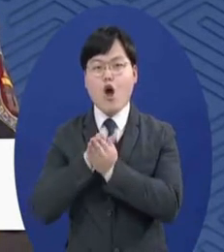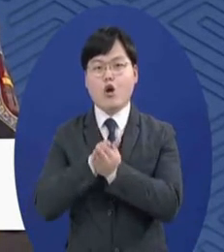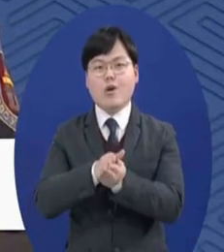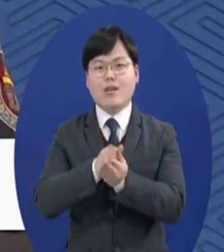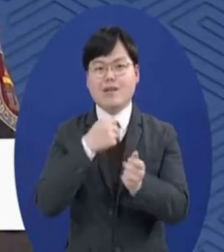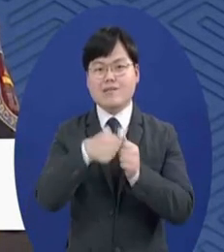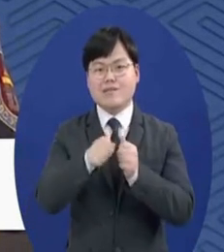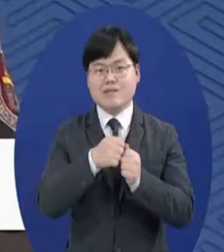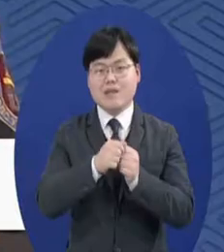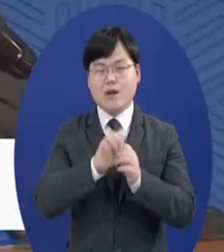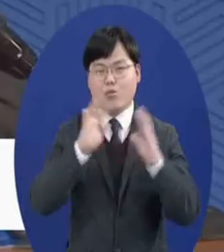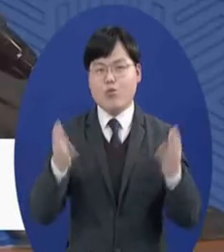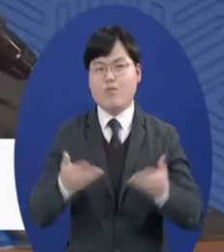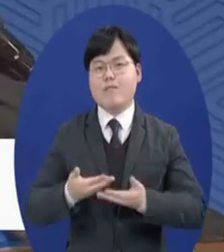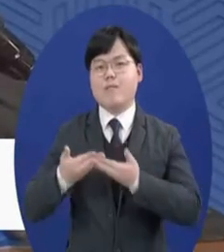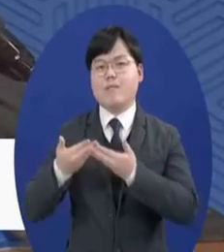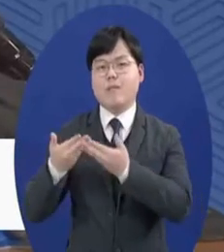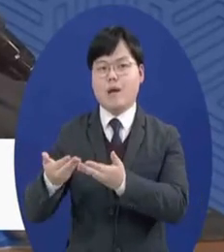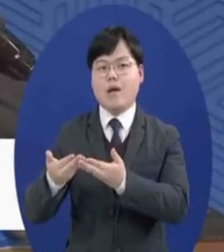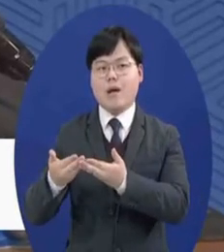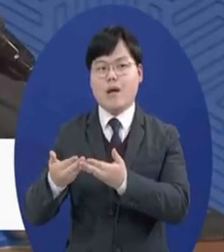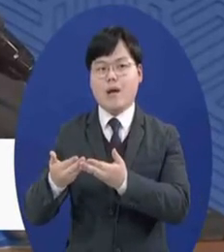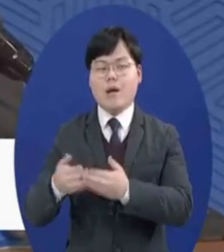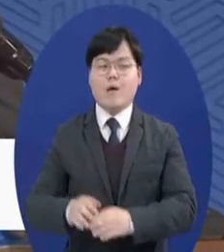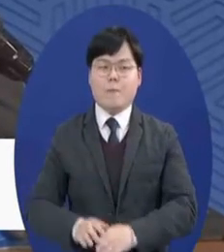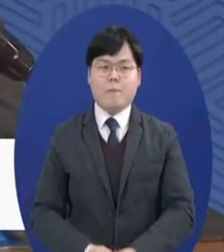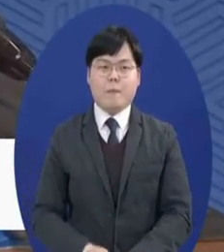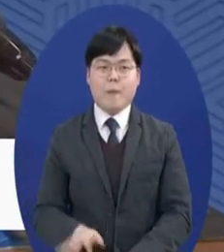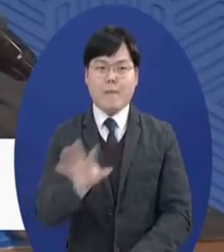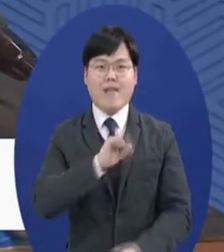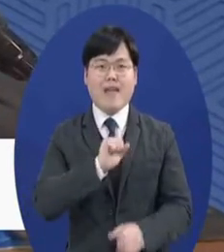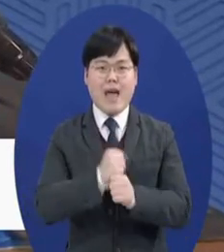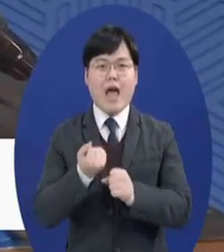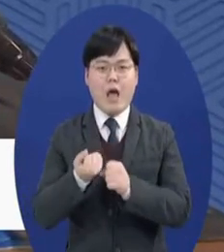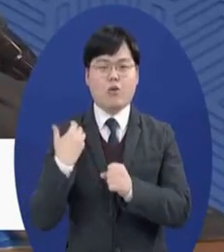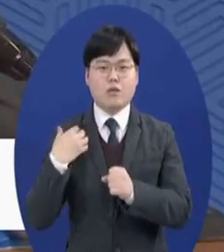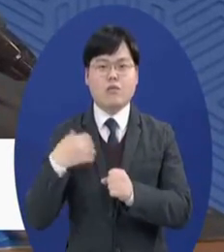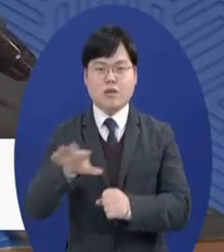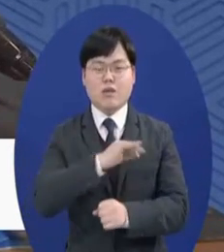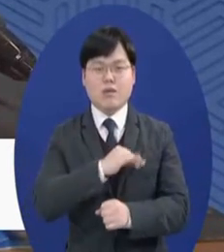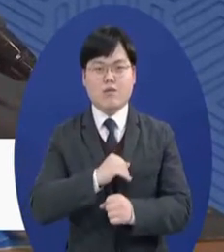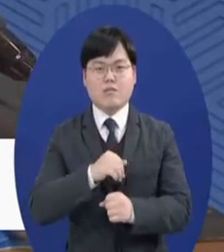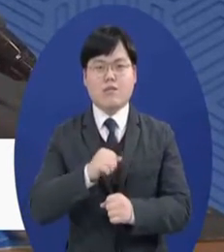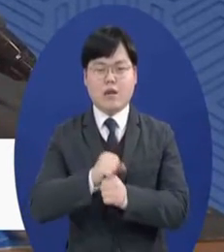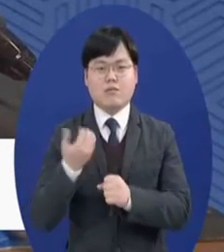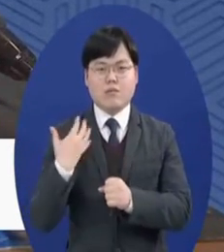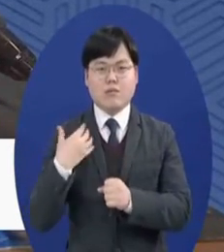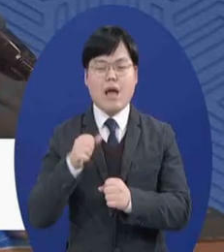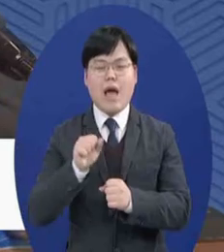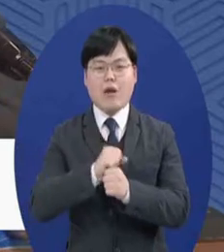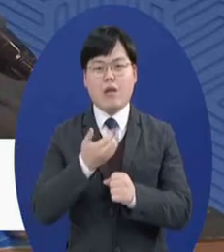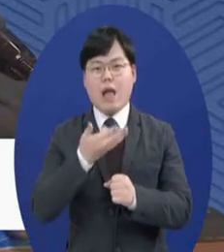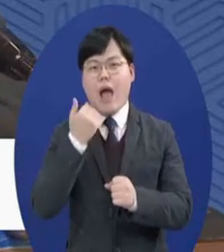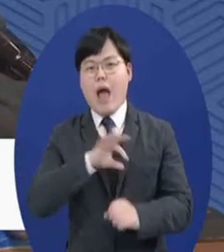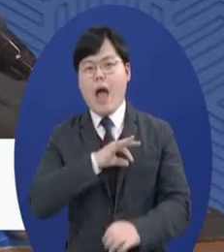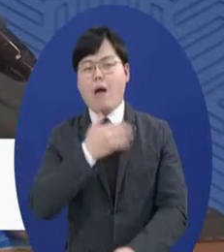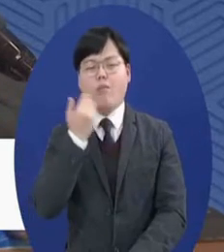орчуулгын зардлыг бол олгох бид нар хариуцлагыг хүлээнэ. Хариуцлагаас бол зугтах юм